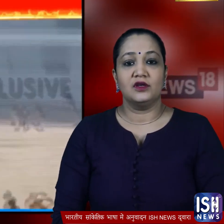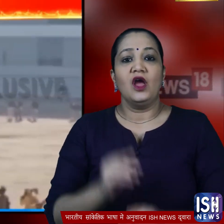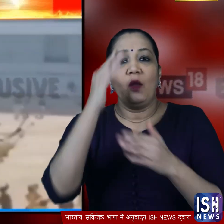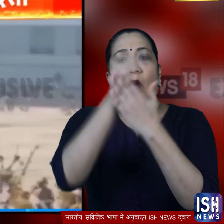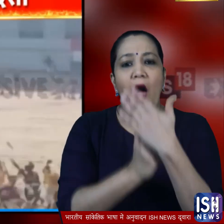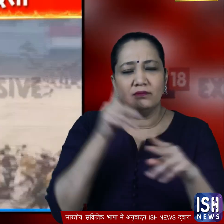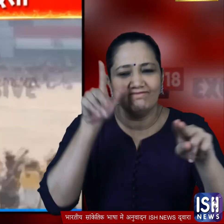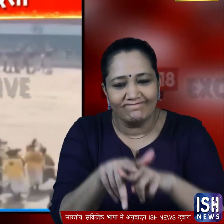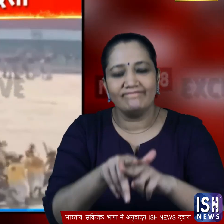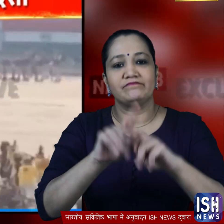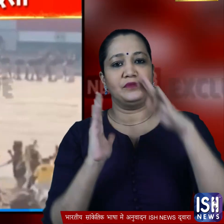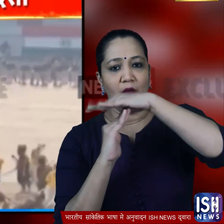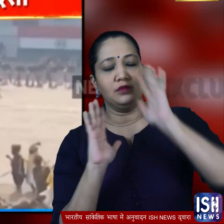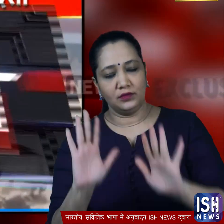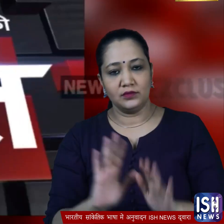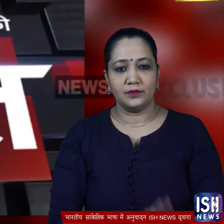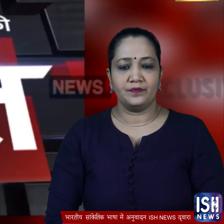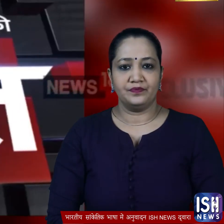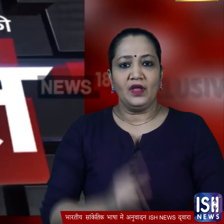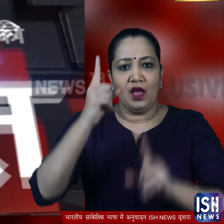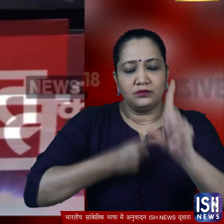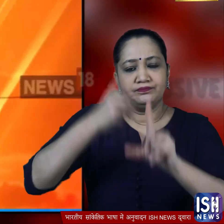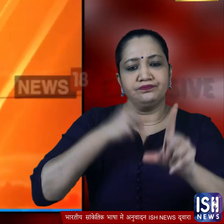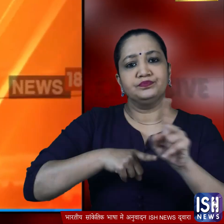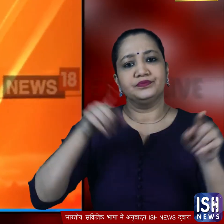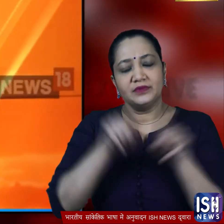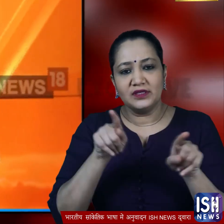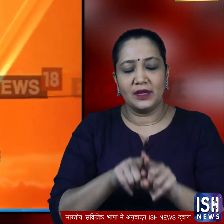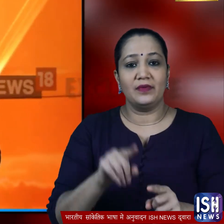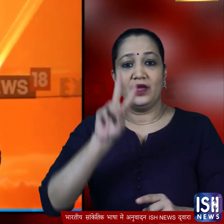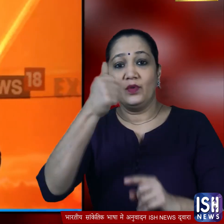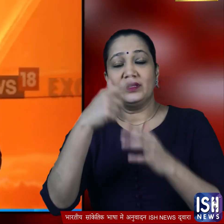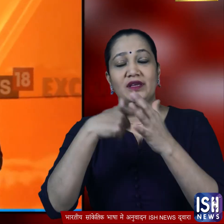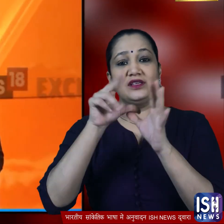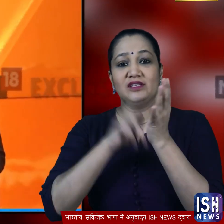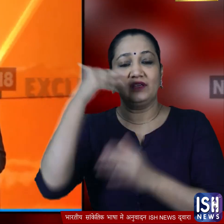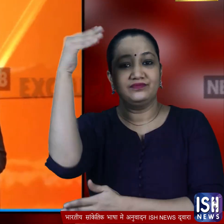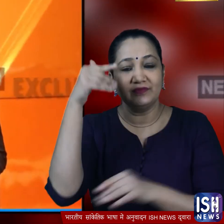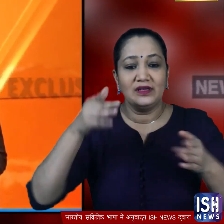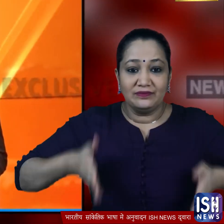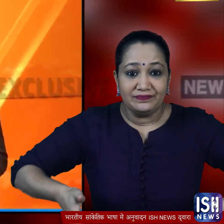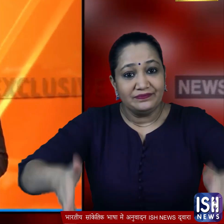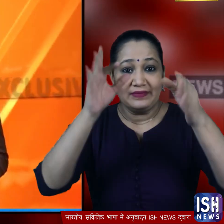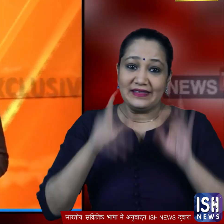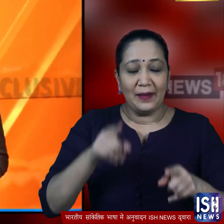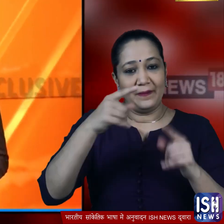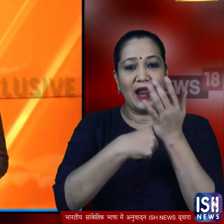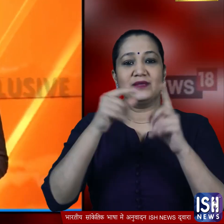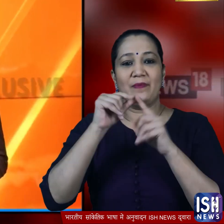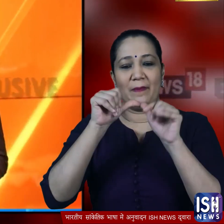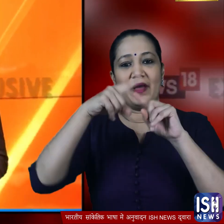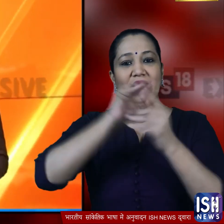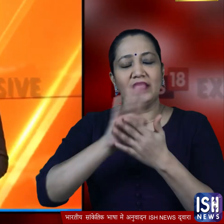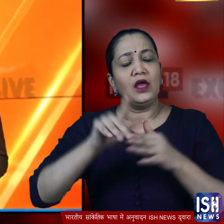से गणतंत्र दिवस का कार्यक्रम कुछ देर के लिए रोकना पड़ा। हर साल की तरह इस बार भी रिपब्लिक डे परेड दिल्ली में राजपथ पर हुई, लेकिन इस